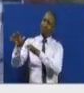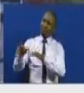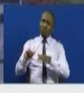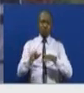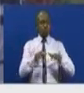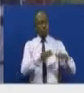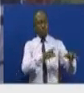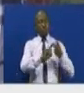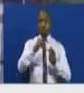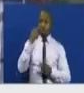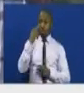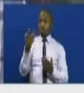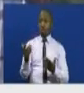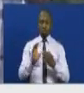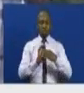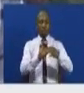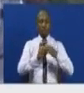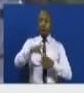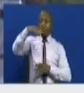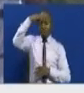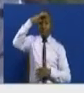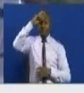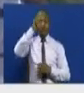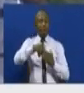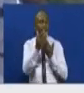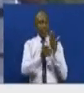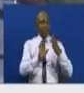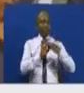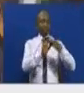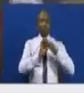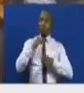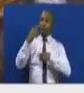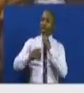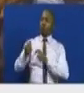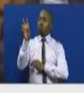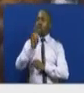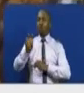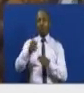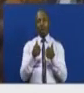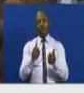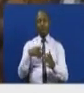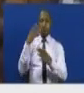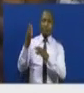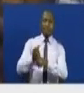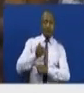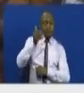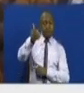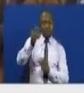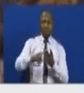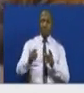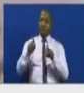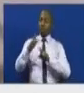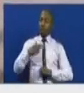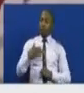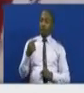tunaona polisi kwa kushirikiana na wananchi wanaendelea kumtafuta. Tunategemea watampata tu. Kwa hiyo wenzangu wa TANROADS